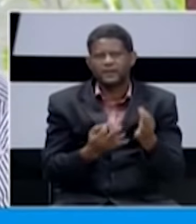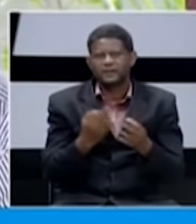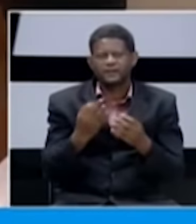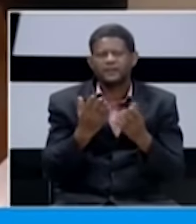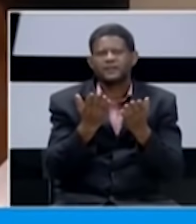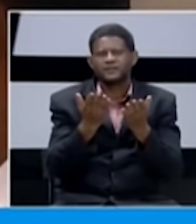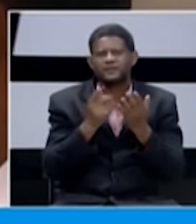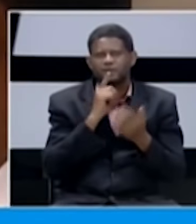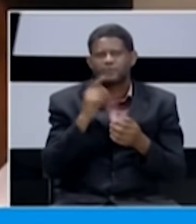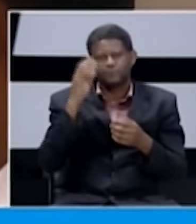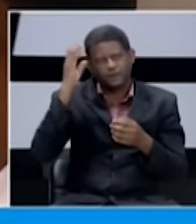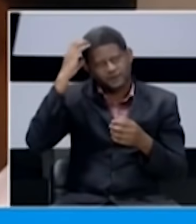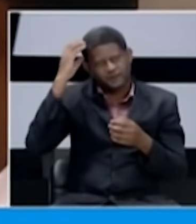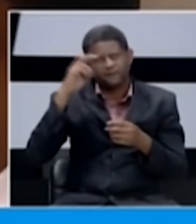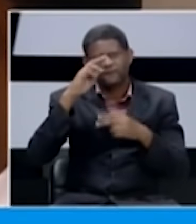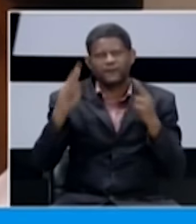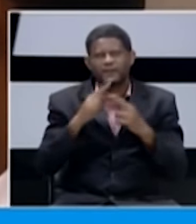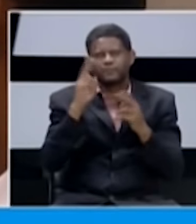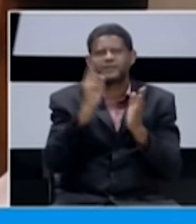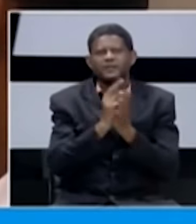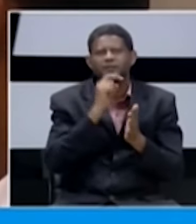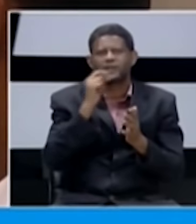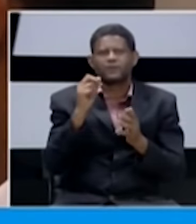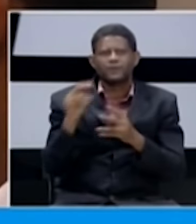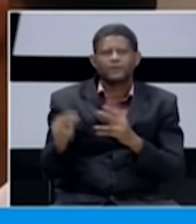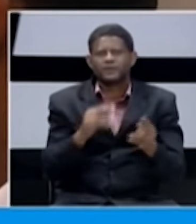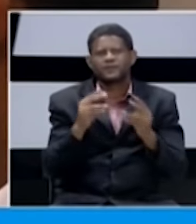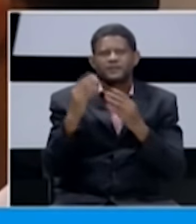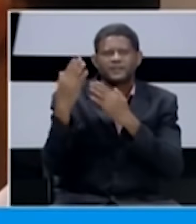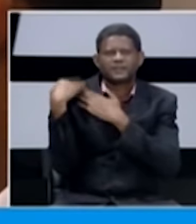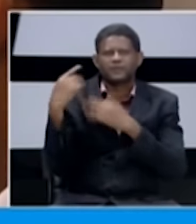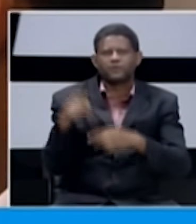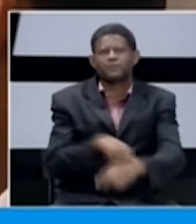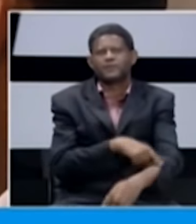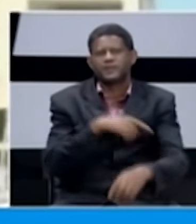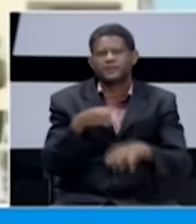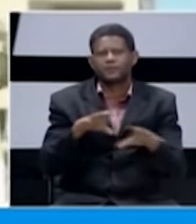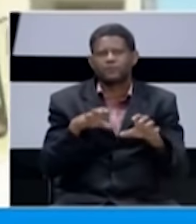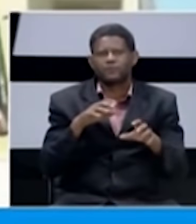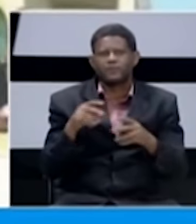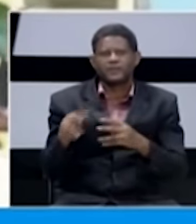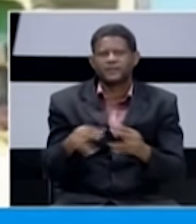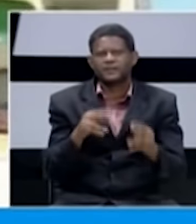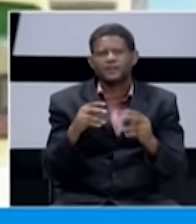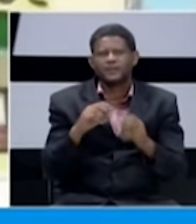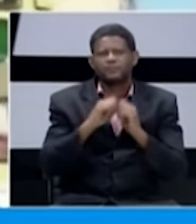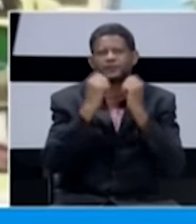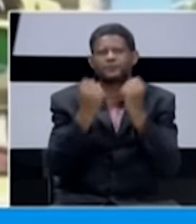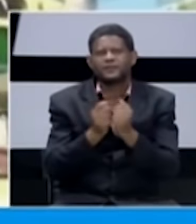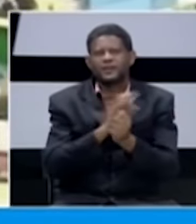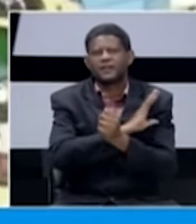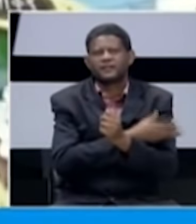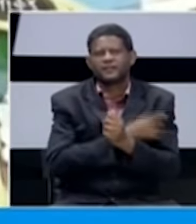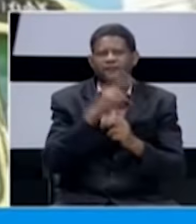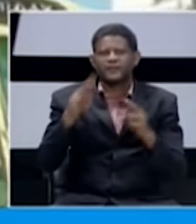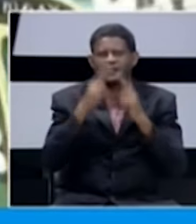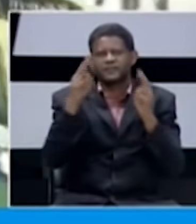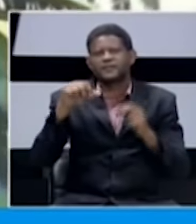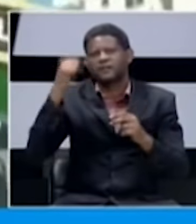ዝጠልብ እዩ መንግስቲ ፌደራል ብዘይ ሕጋዊ መንገዲ ስልጣን ንምንዋሕ ዝወስዶ ስጉምቲ ብጥምረት ሓይልታት ፌደራሊስትን